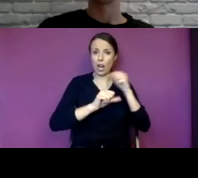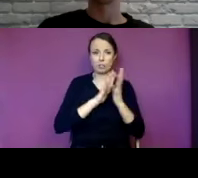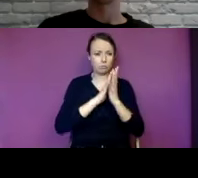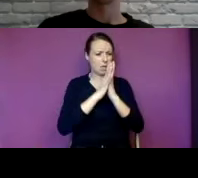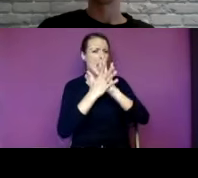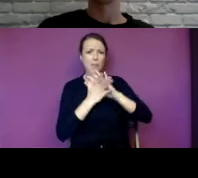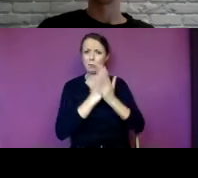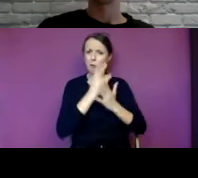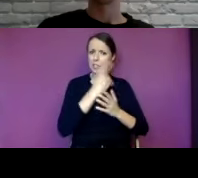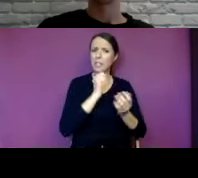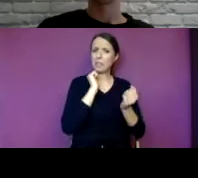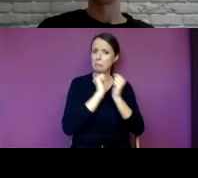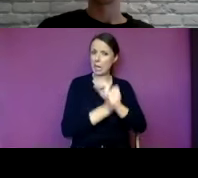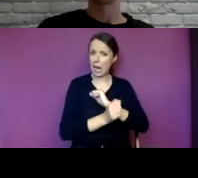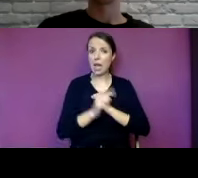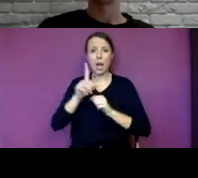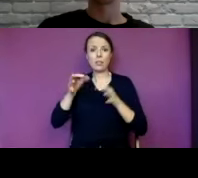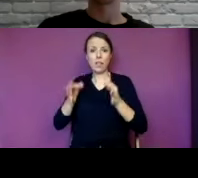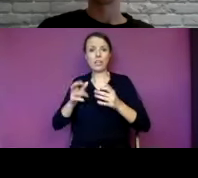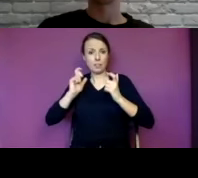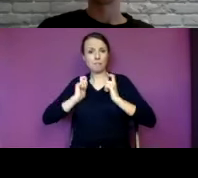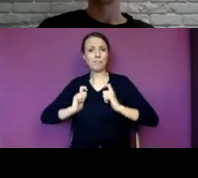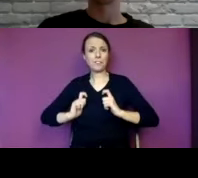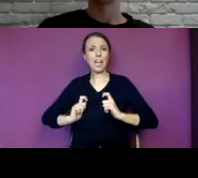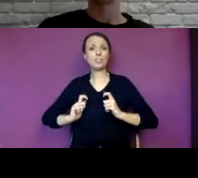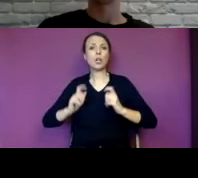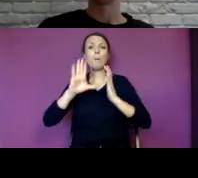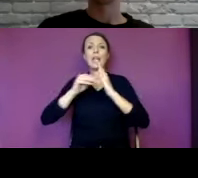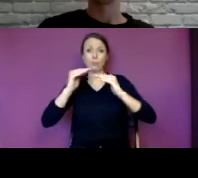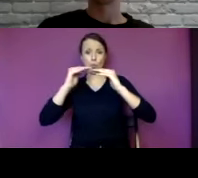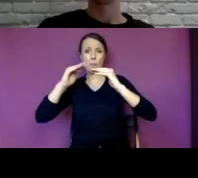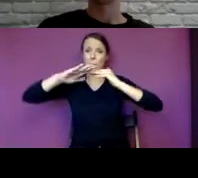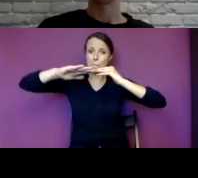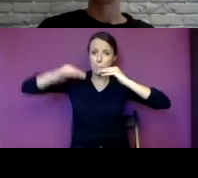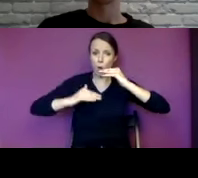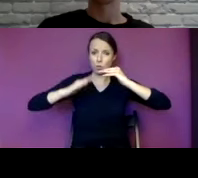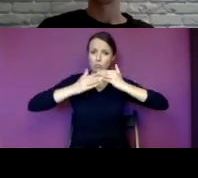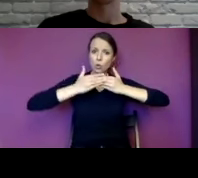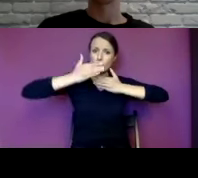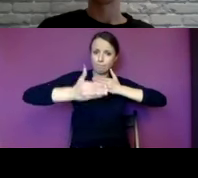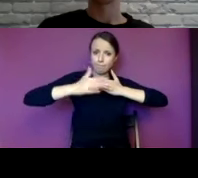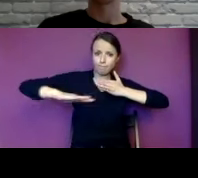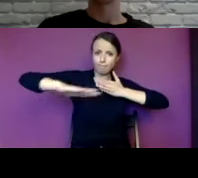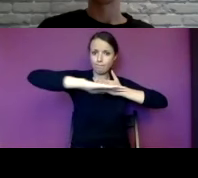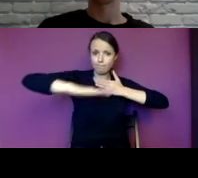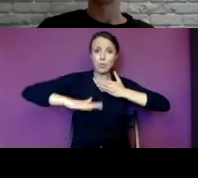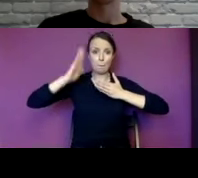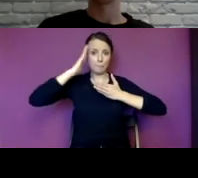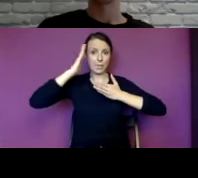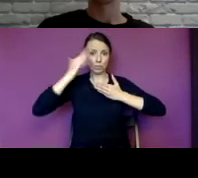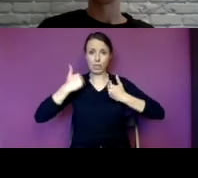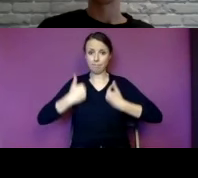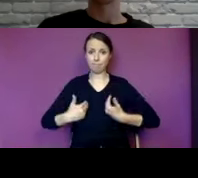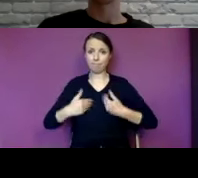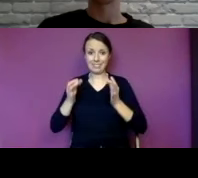no, mieszkam we wsi podmiejskiej. To jest dla mnie perspektywa i doświadczenie również, które, no, daje trochę też inną